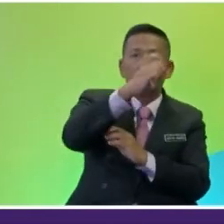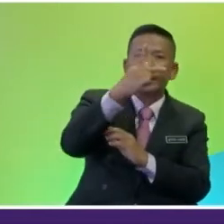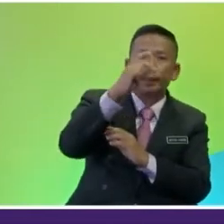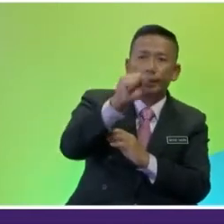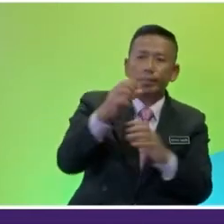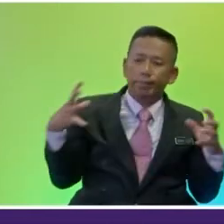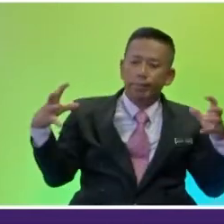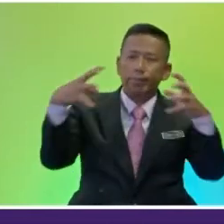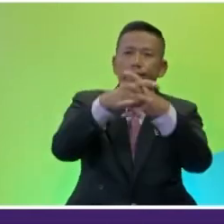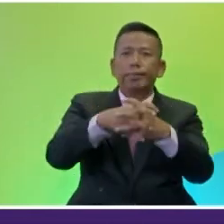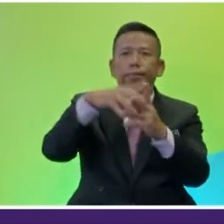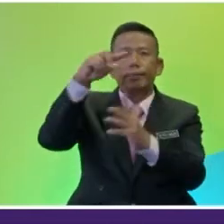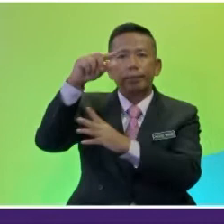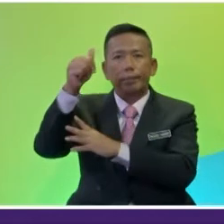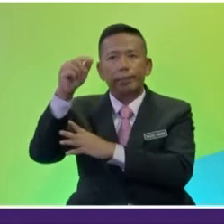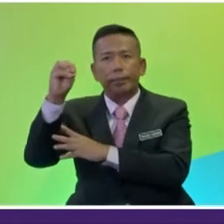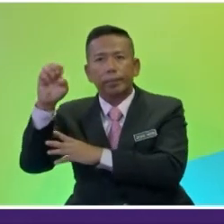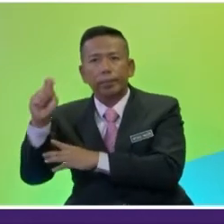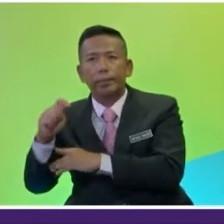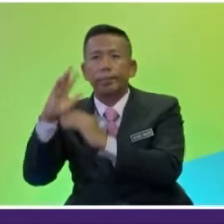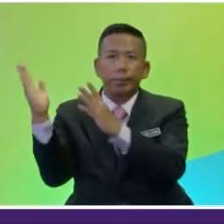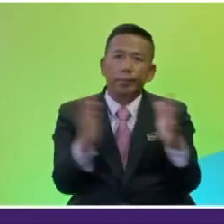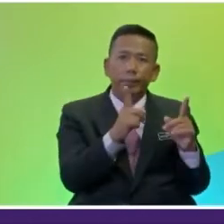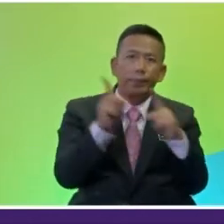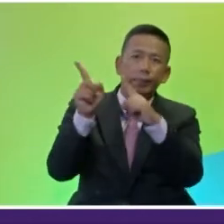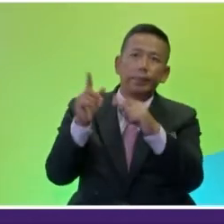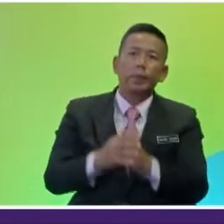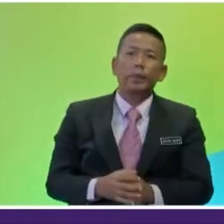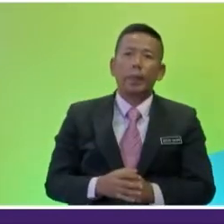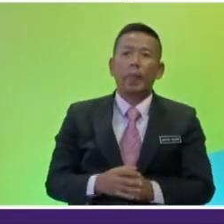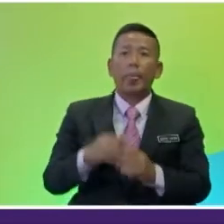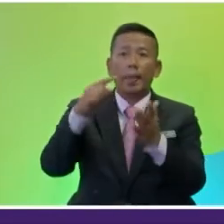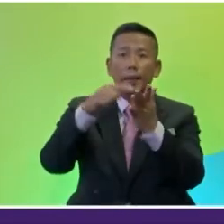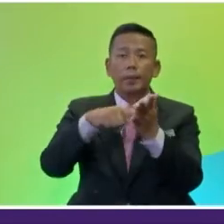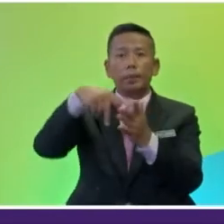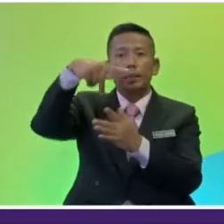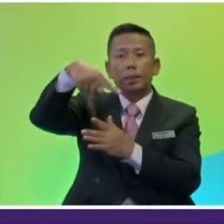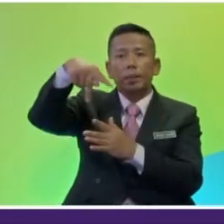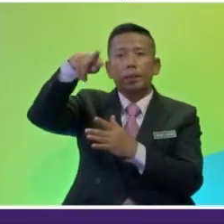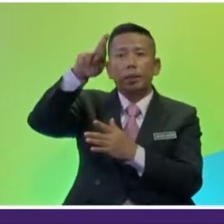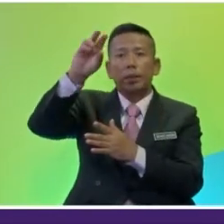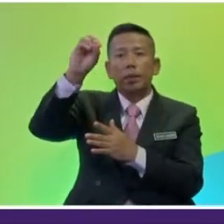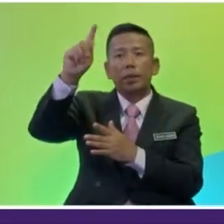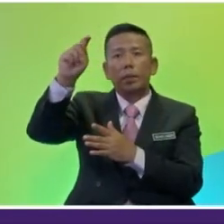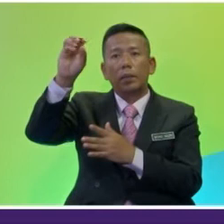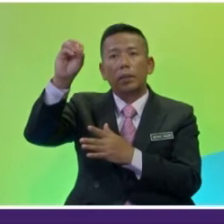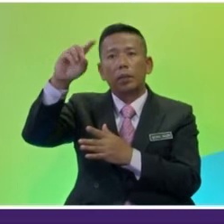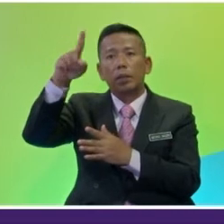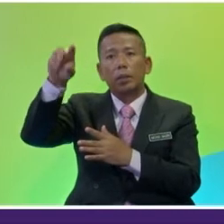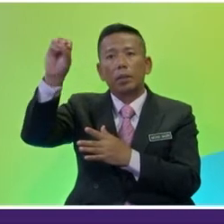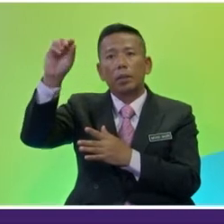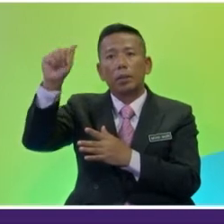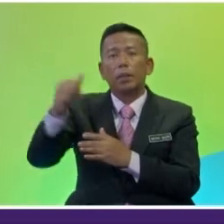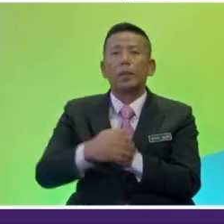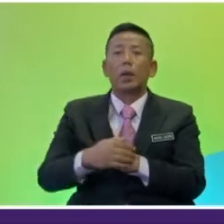daripada dua keramidomonasnya ini adalah protozoa Okelah makro